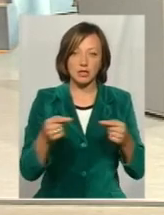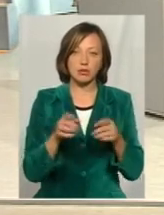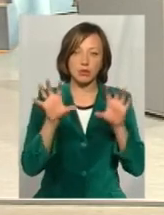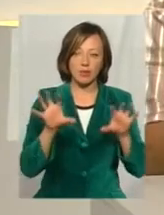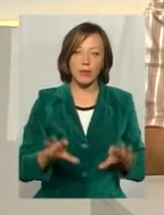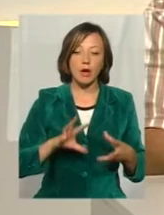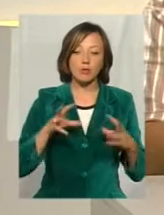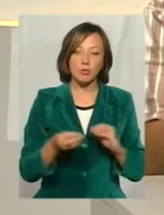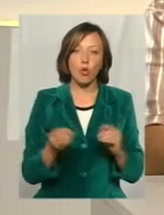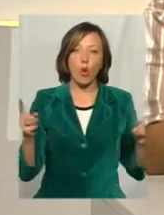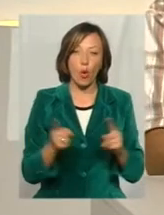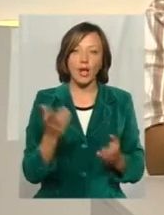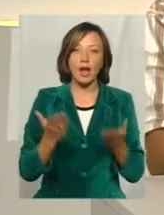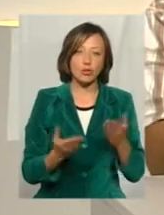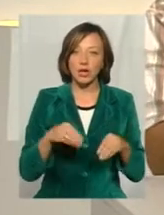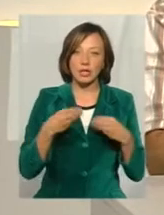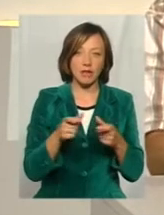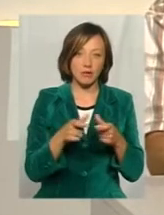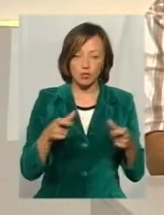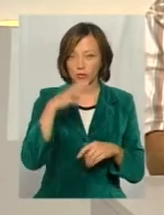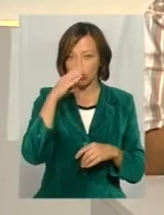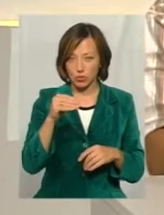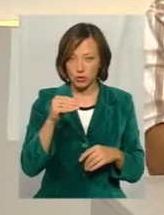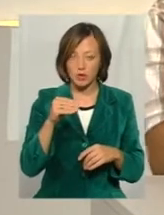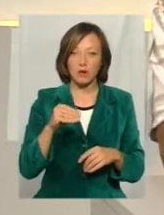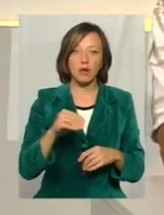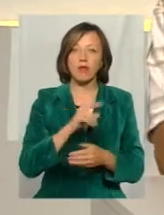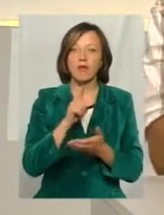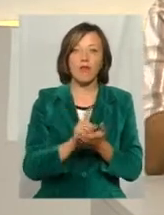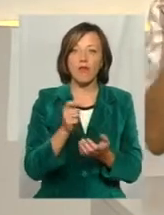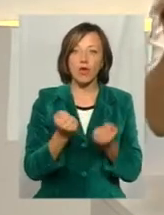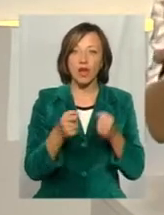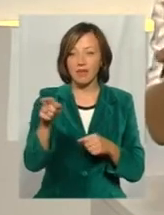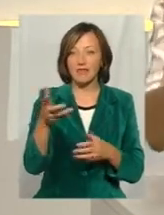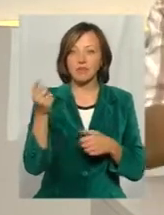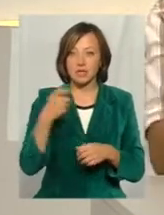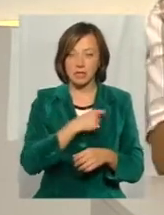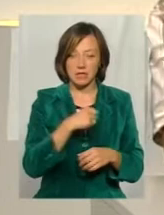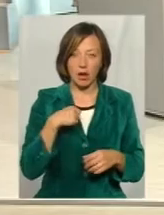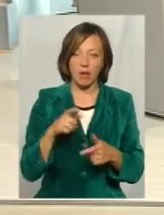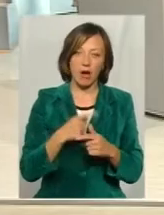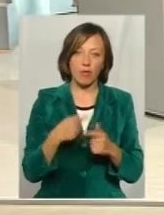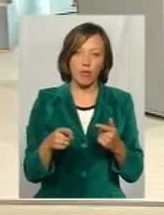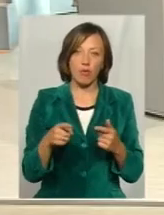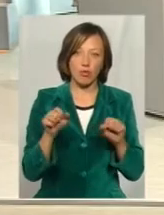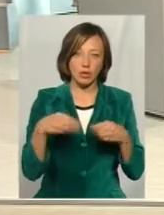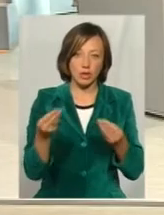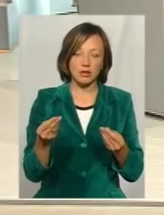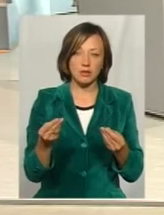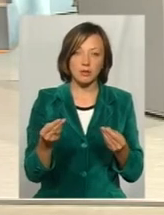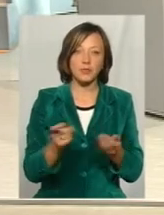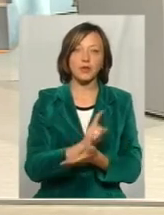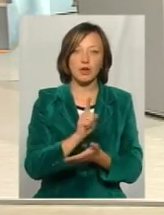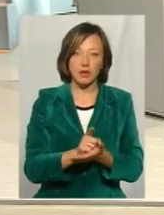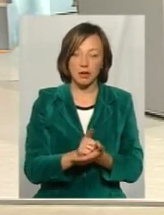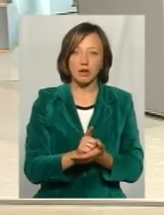законодавства. Тобто, підсумую коротко, якщо не дали квиток маршрутці, ну, в принципі, водії не ведуть, а кажуть там, візьміть самі, або він все ж таки може дати, так? Він зобов'язаний.